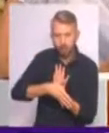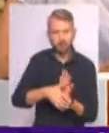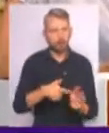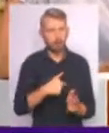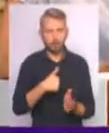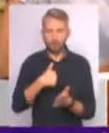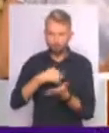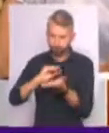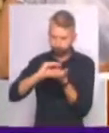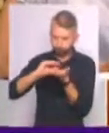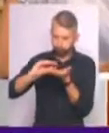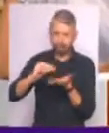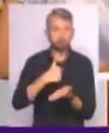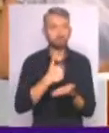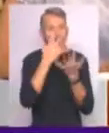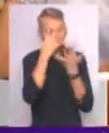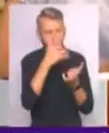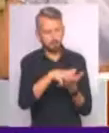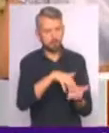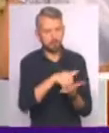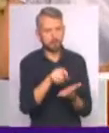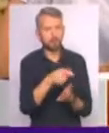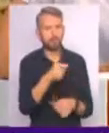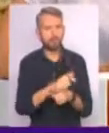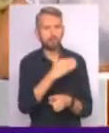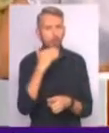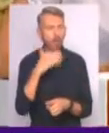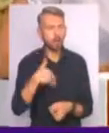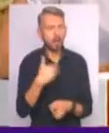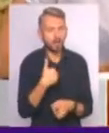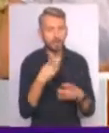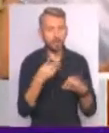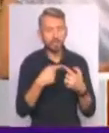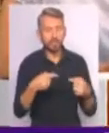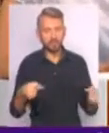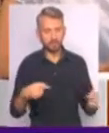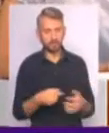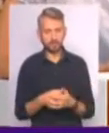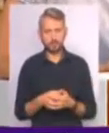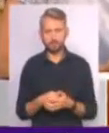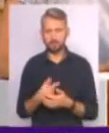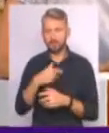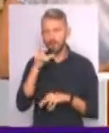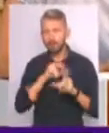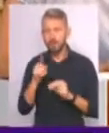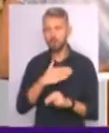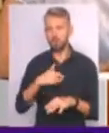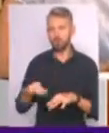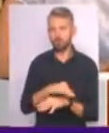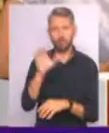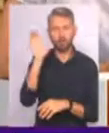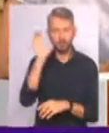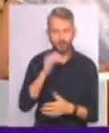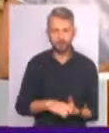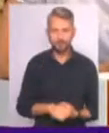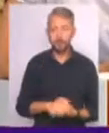Так, щоб воно було... І це полезно. В маслі дуже багато нужних нам веществ. Я дуже маю сподівання, що моя дружина це слухає.